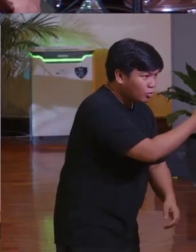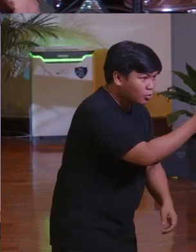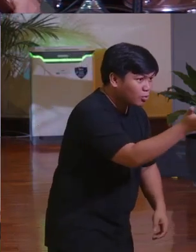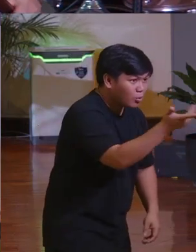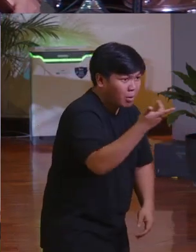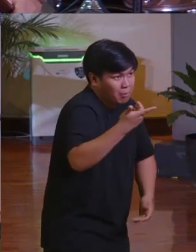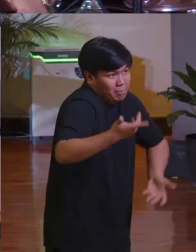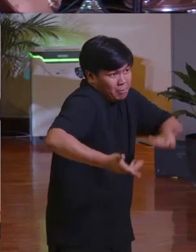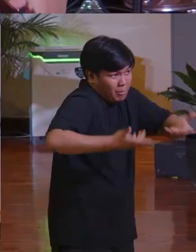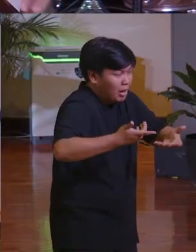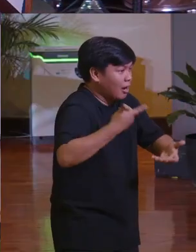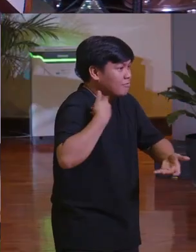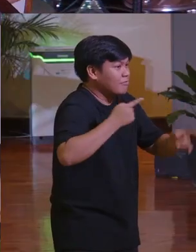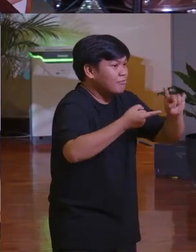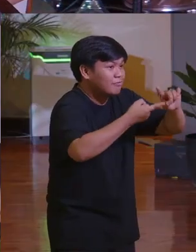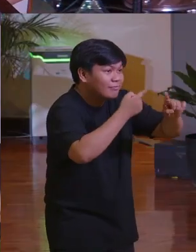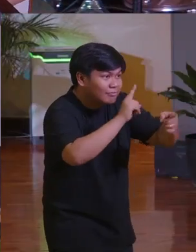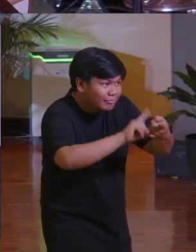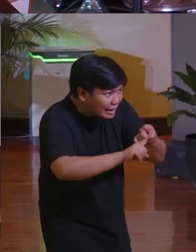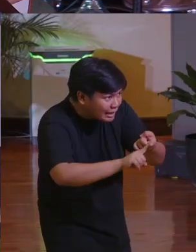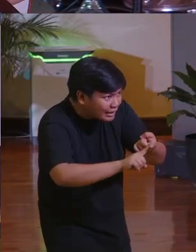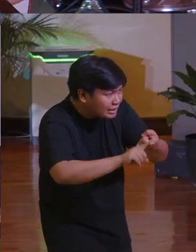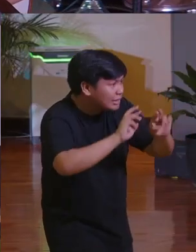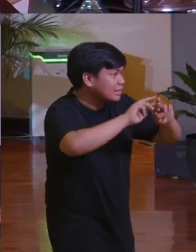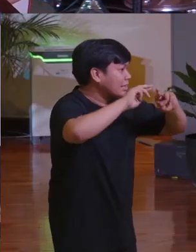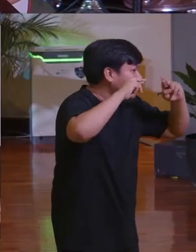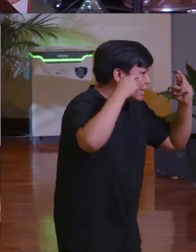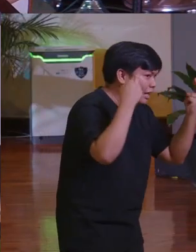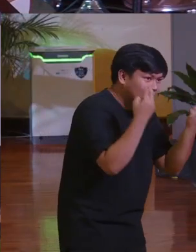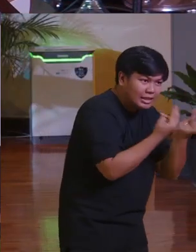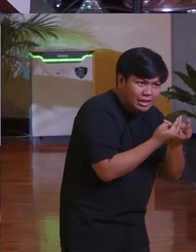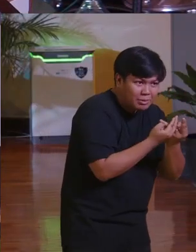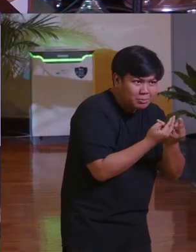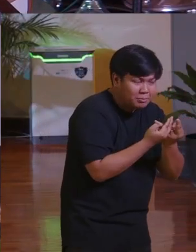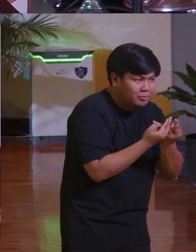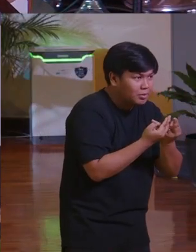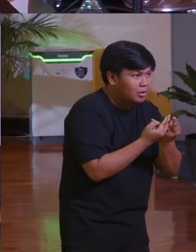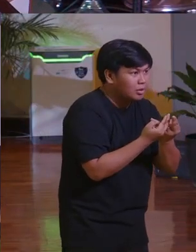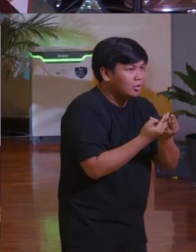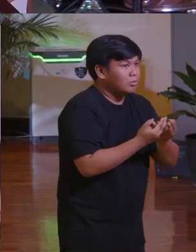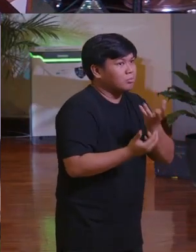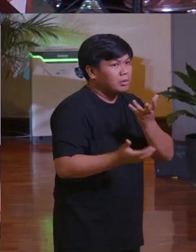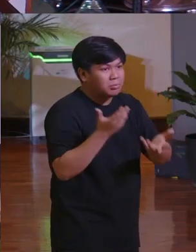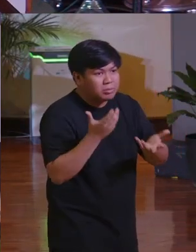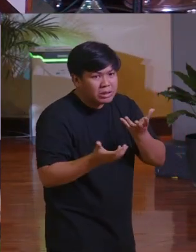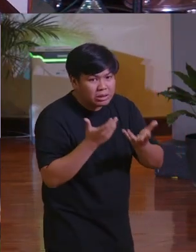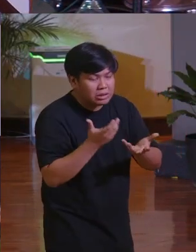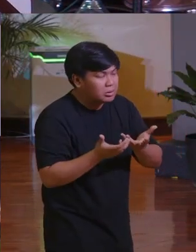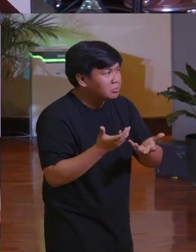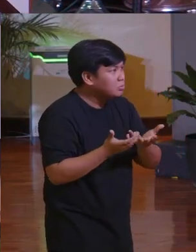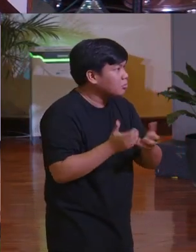Mayroon ba kayong kamag-anak o kaibigan?